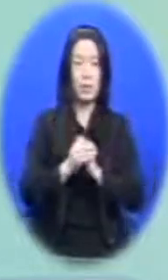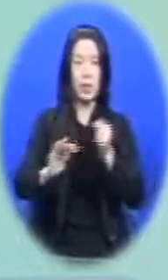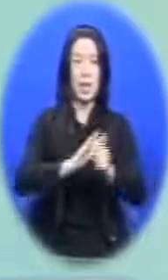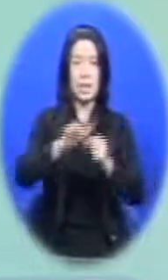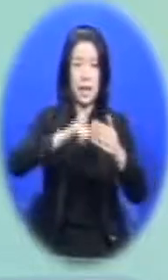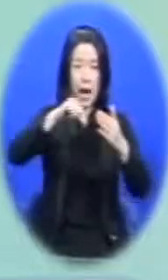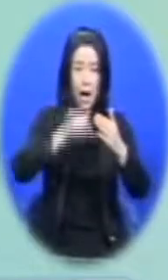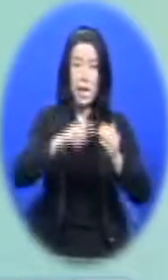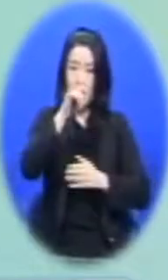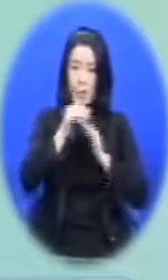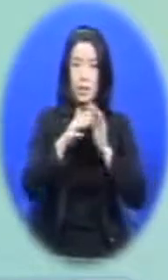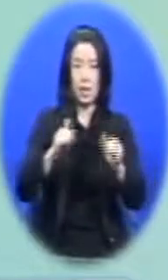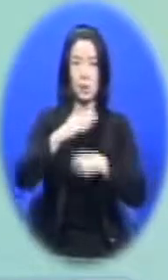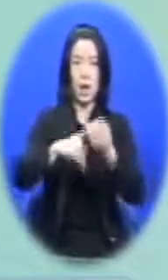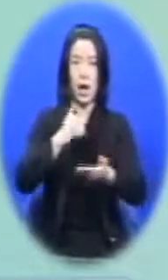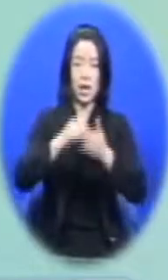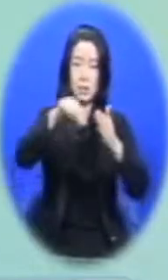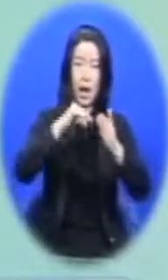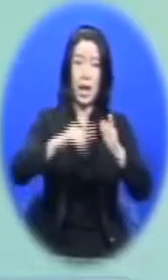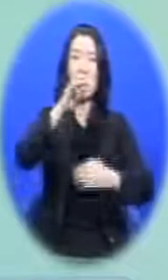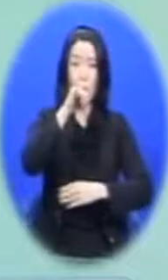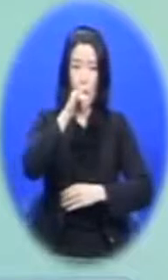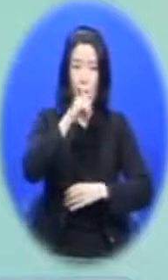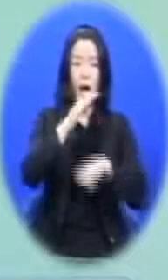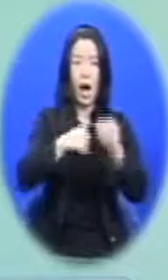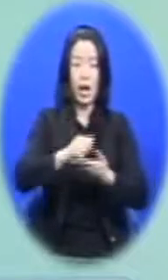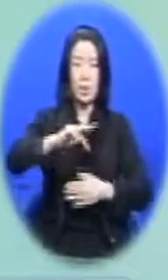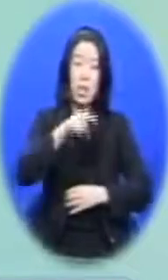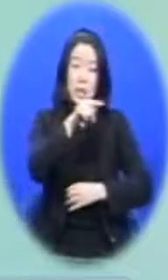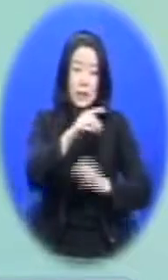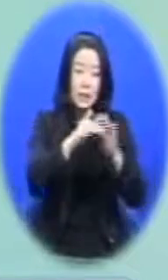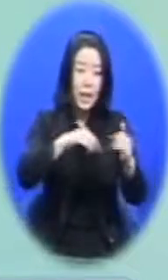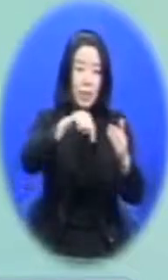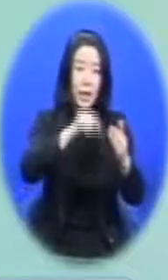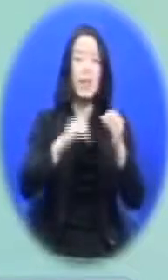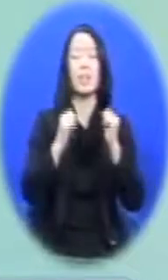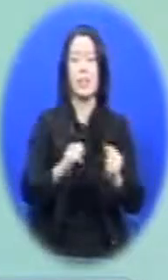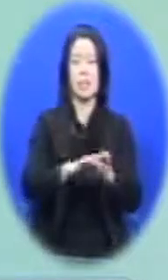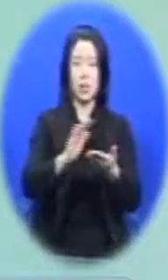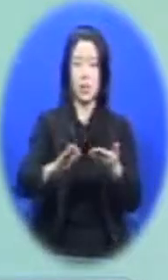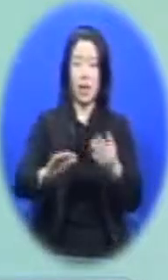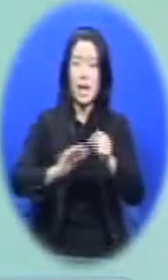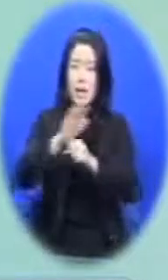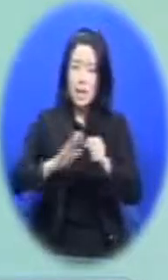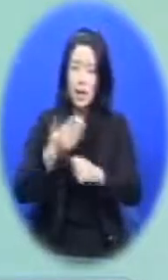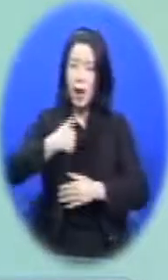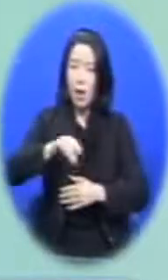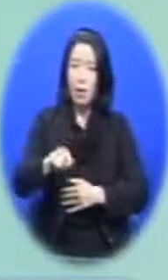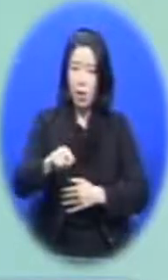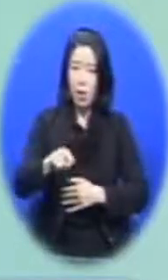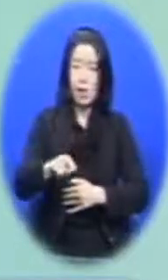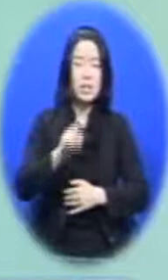사랑 안에 있는 사람은 하나님 안에 있고 하나님도 그 사람 안에 계십니다. 사랑으로 아는 거예요. 이게